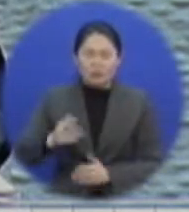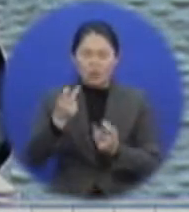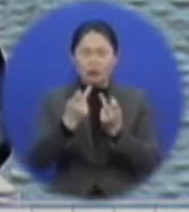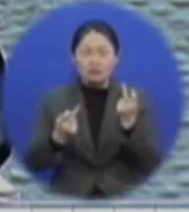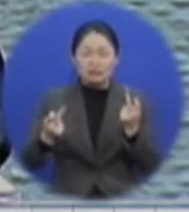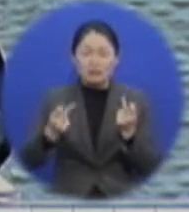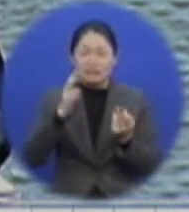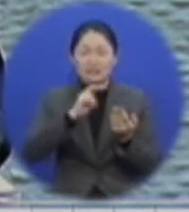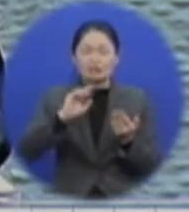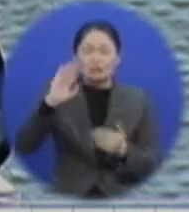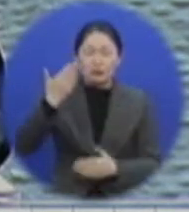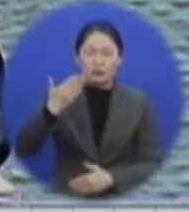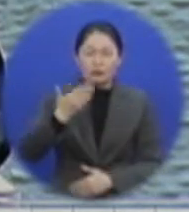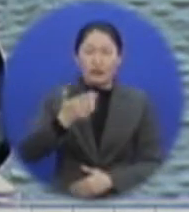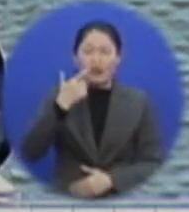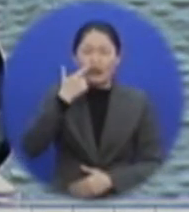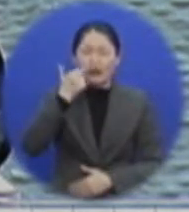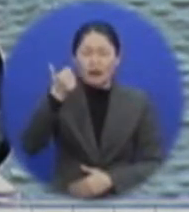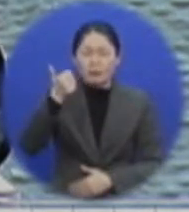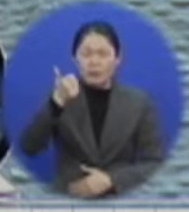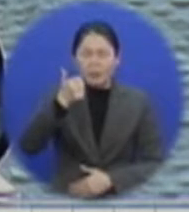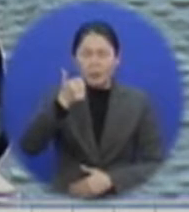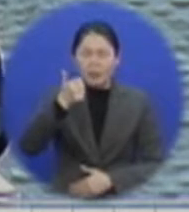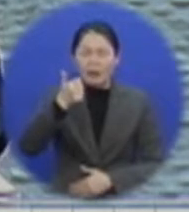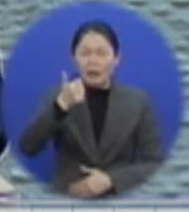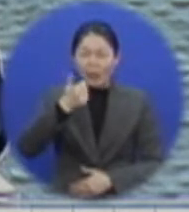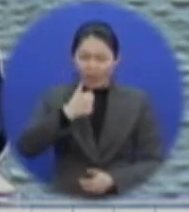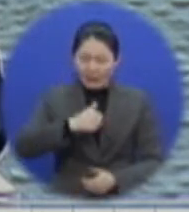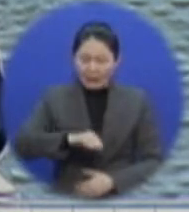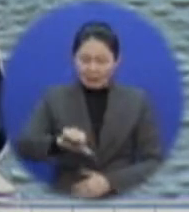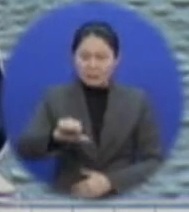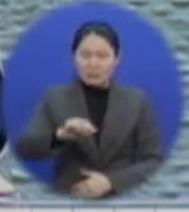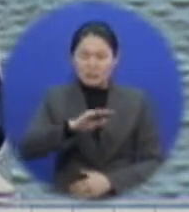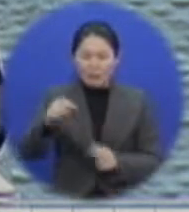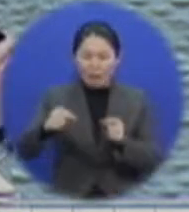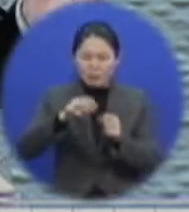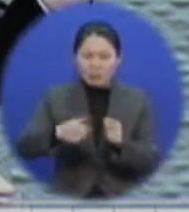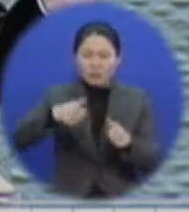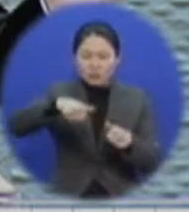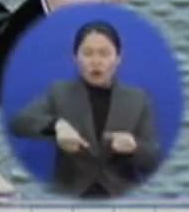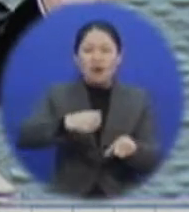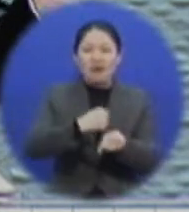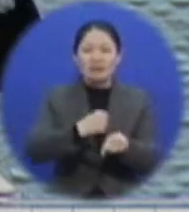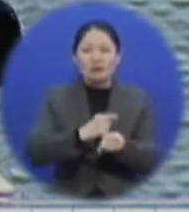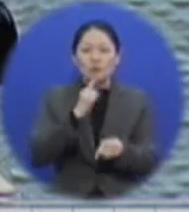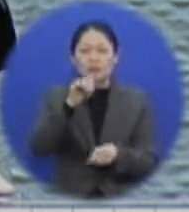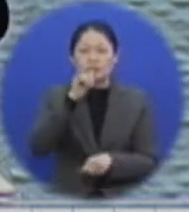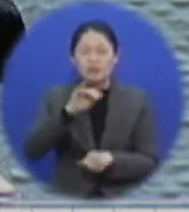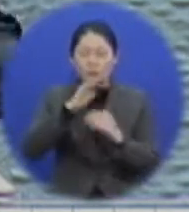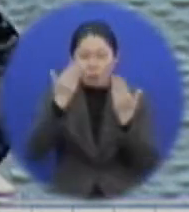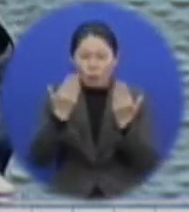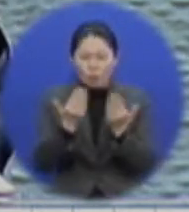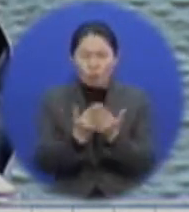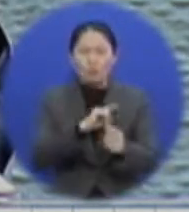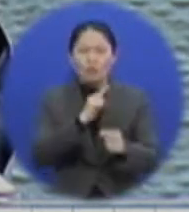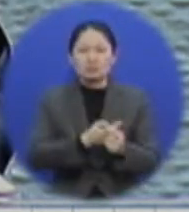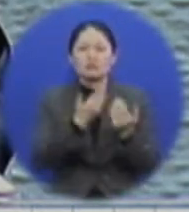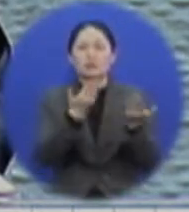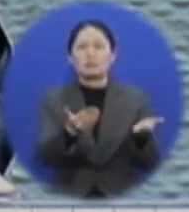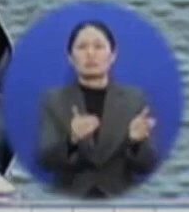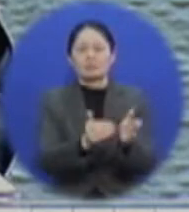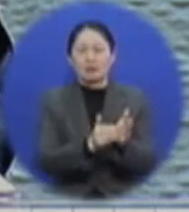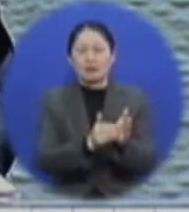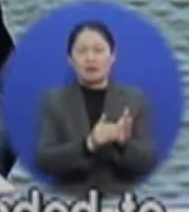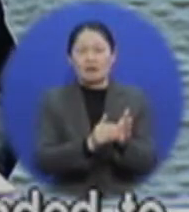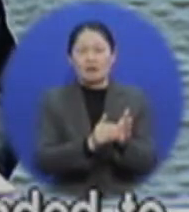내 아비의 아들들이 대 앞에서 자리로 다 유다에게 모든 권세를 다 주었습니다